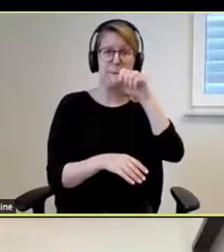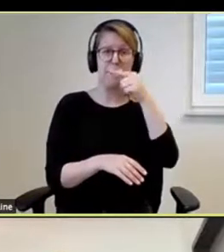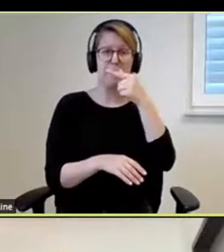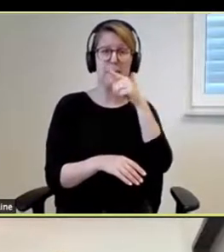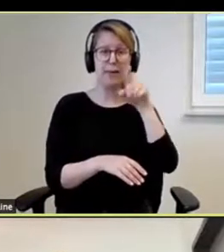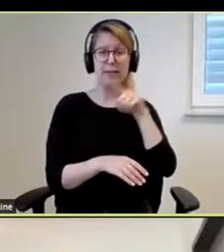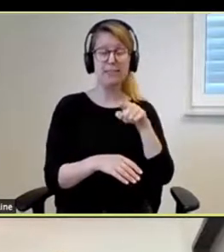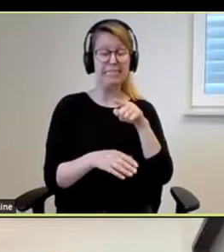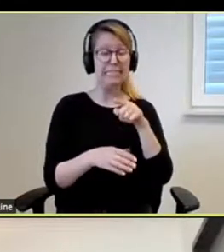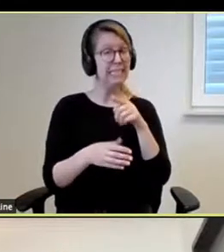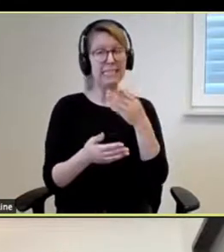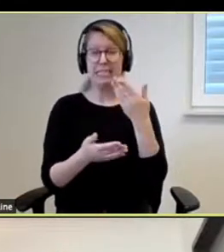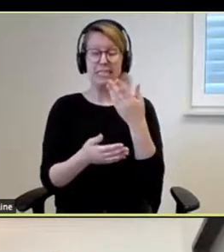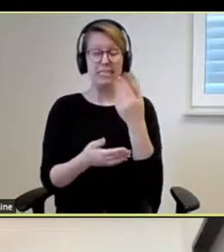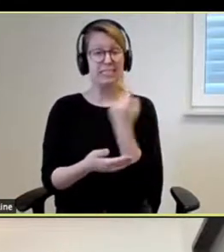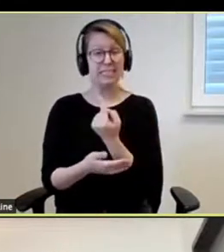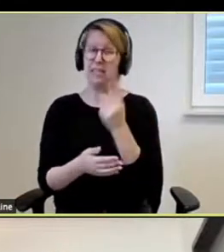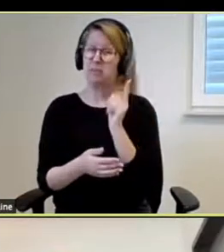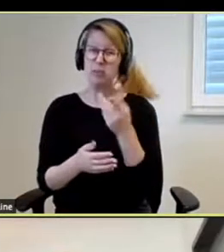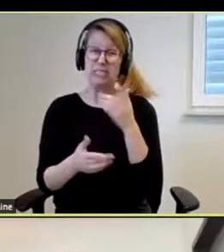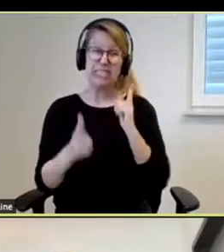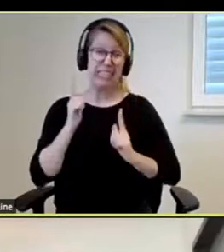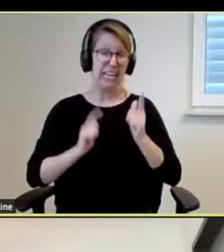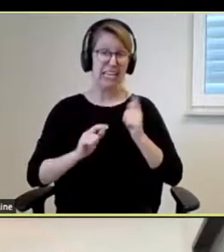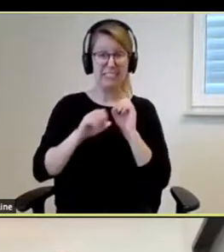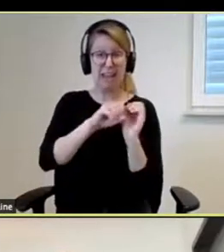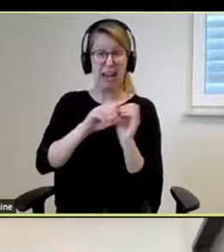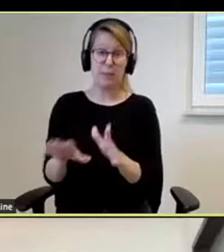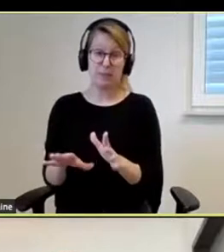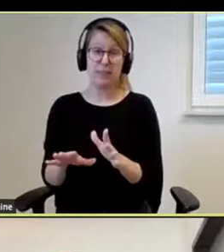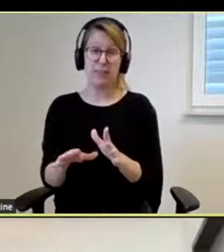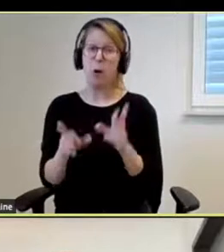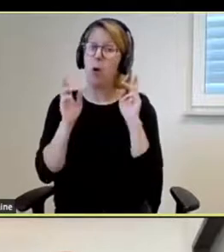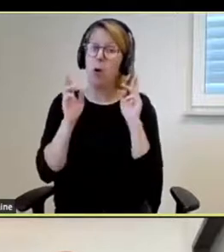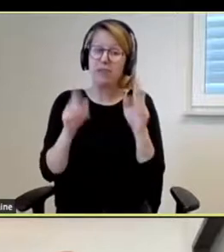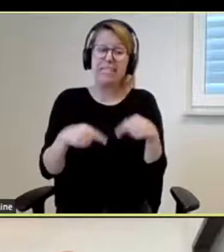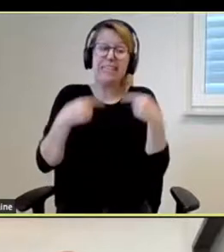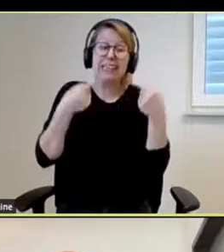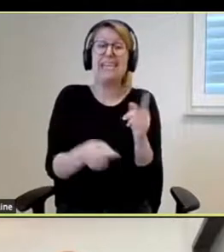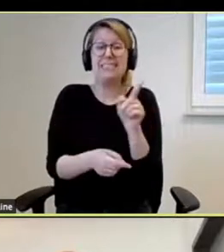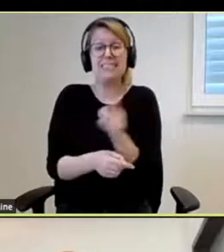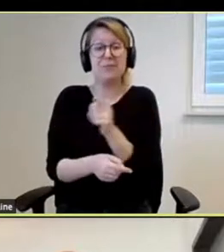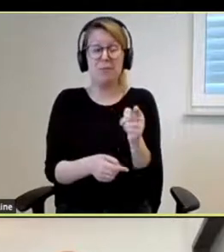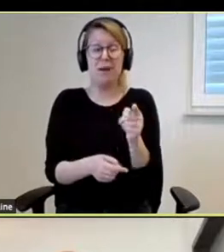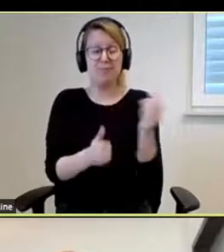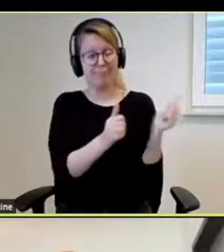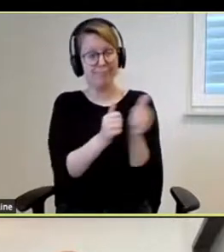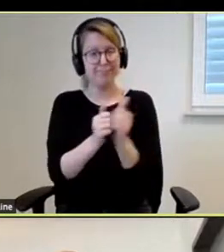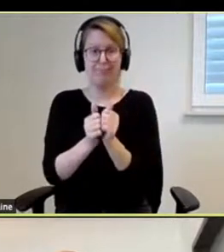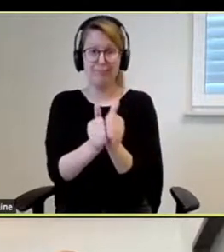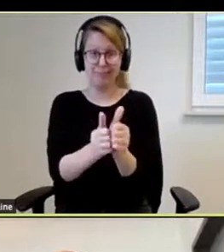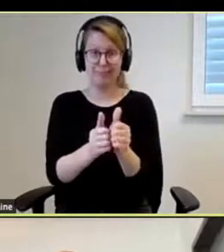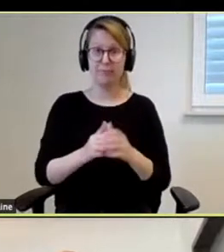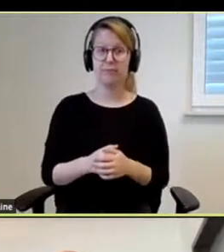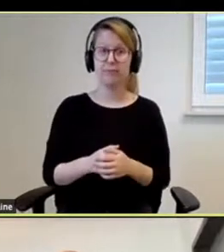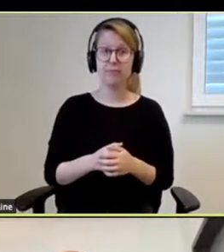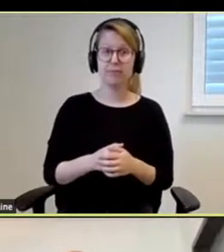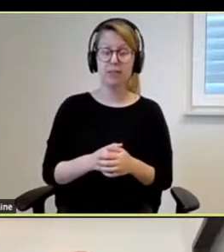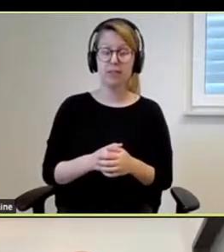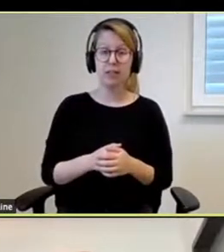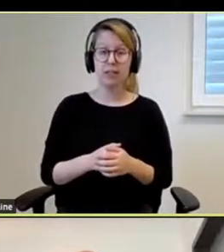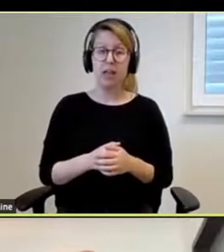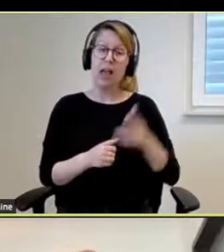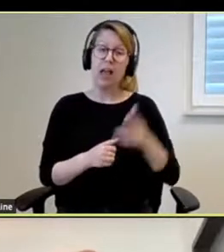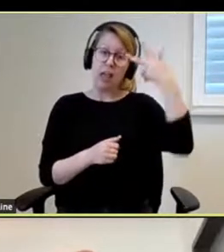Ich hoffe, sie kann alles dann bei einer nächsten Reunion dann was begleiten zu dem Sujet. Noch Marc Angel, also dann um